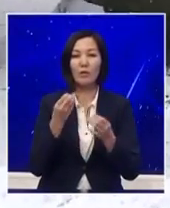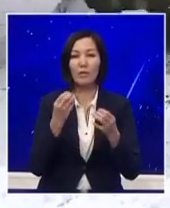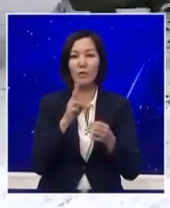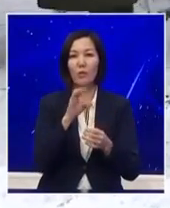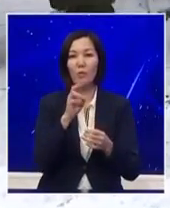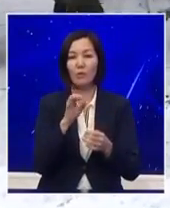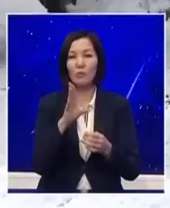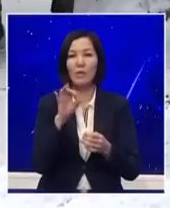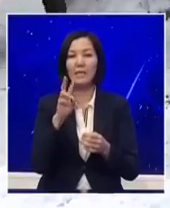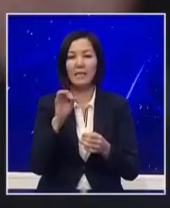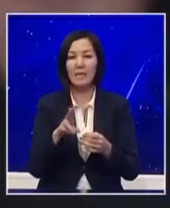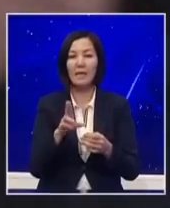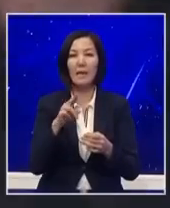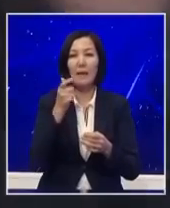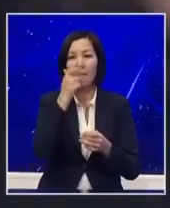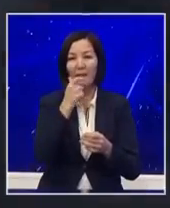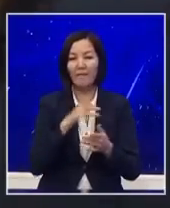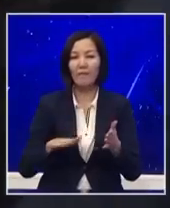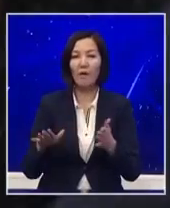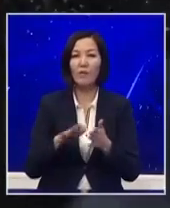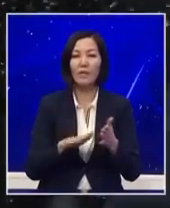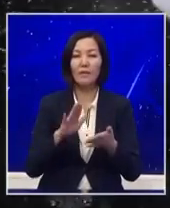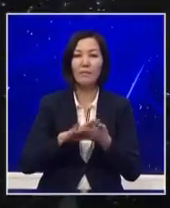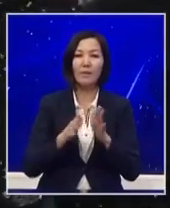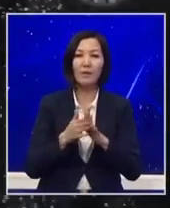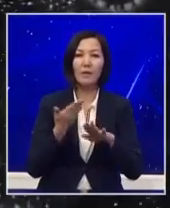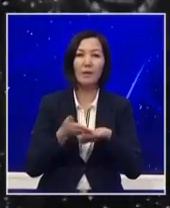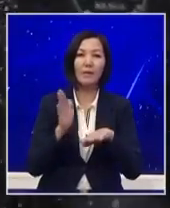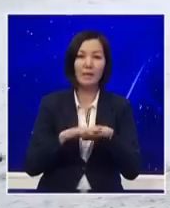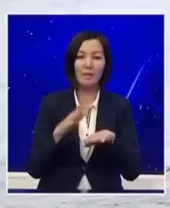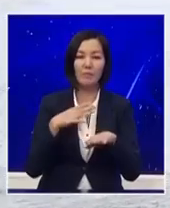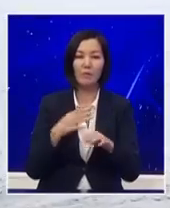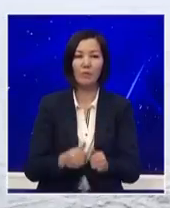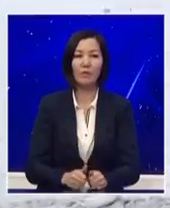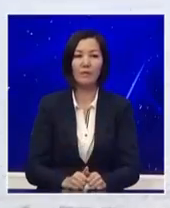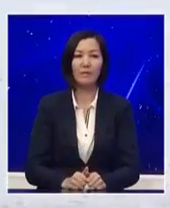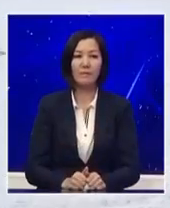Көксу, Ескелді және Панфилов аудандарында эпид ахвал күрделі болып отыр.